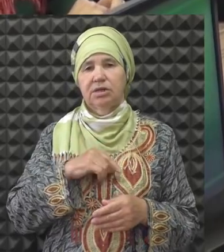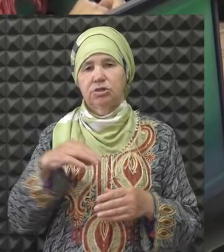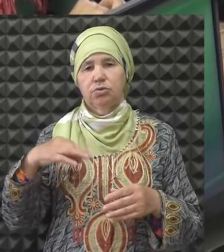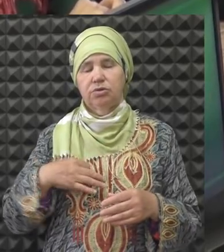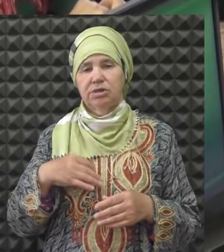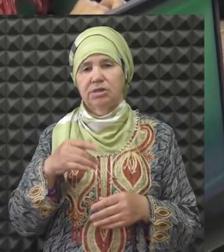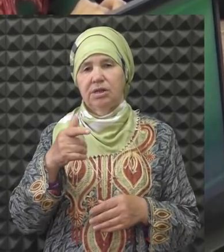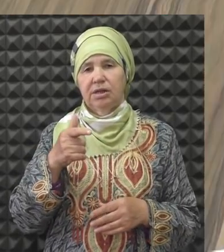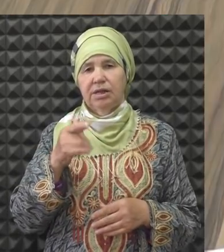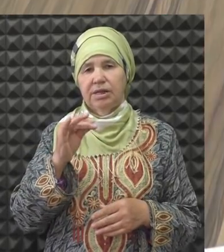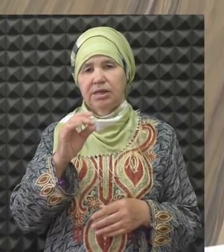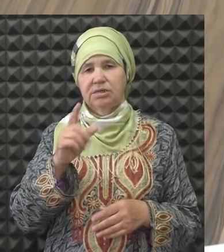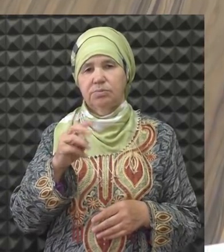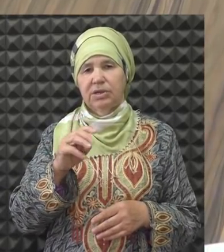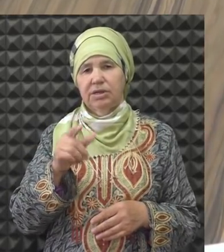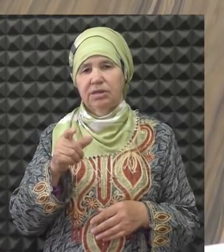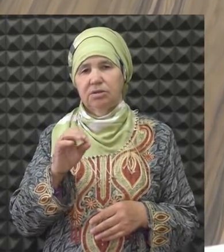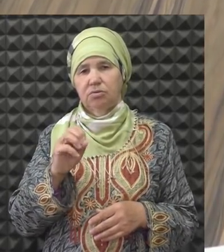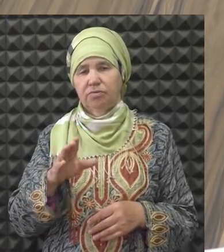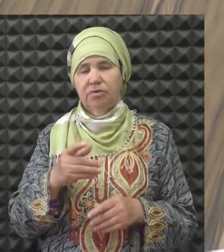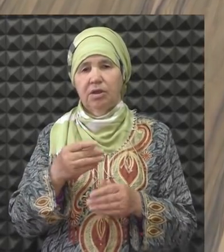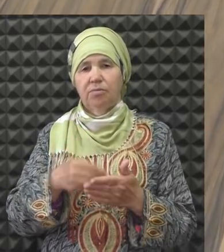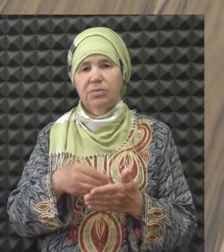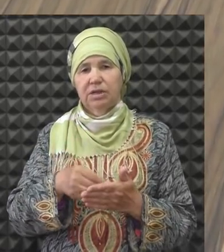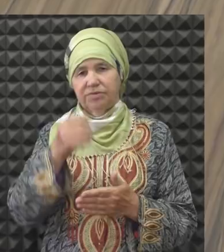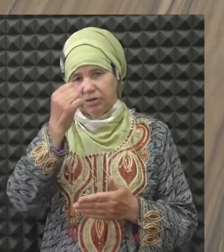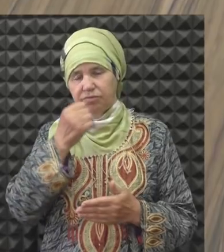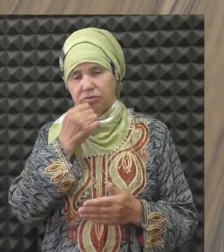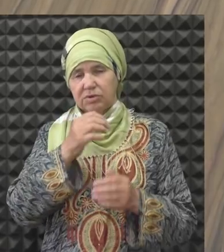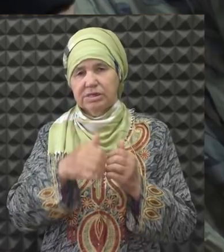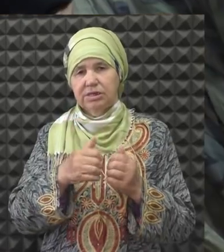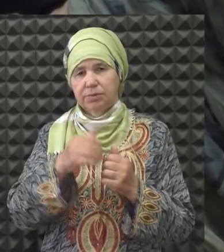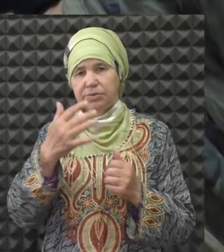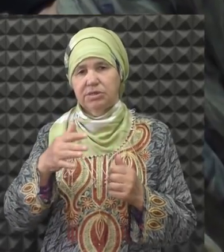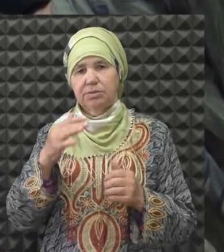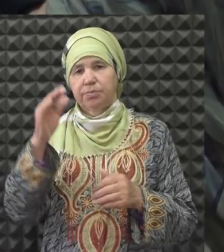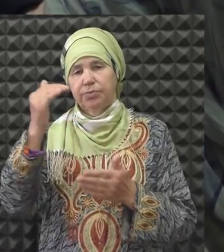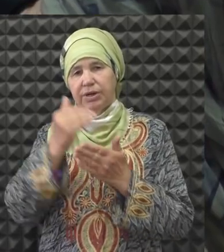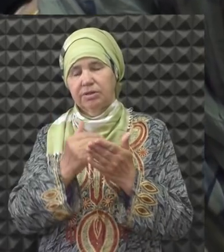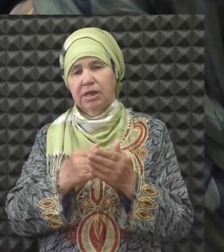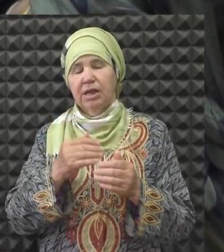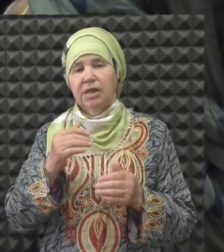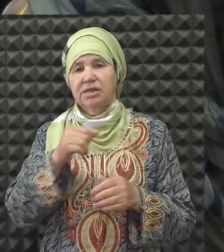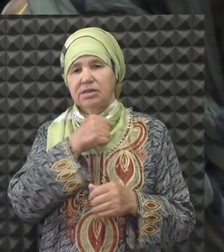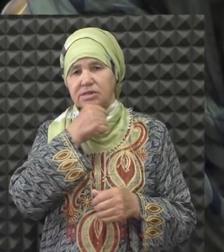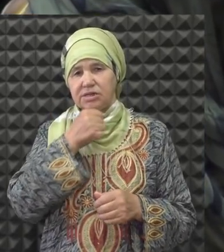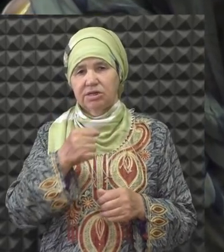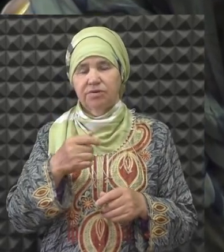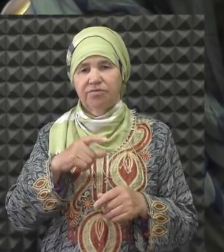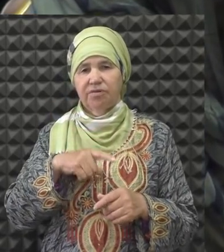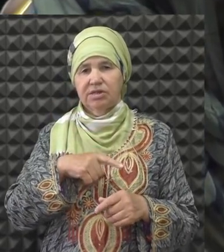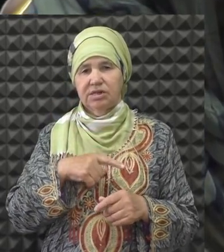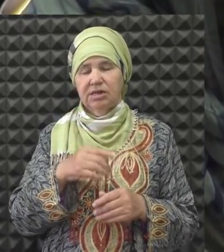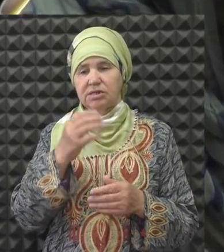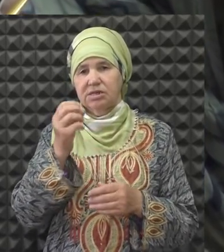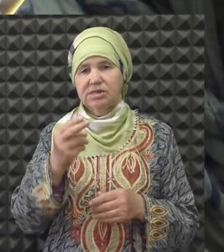рассказав собравшимся о направлениях деятельности и социальных проектах благотворительного фонда. Среди 58 проектов из Татарстана, ставших